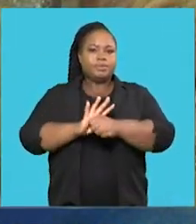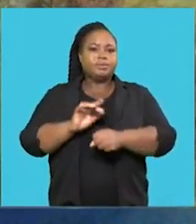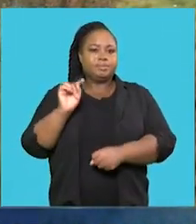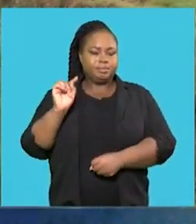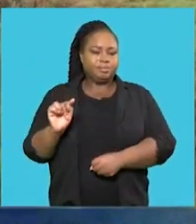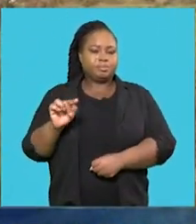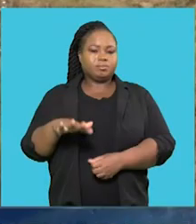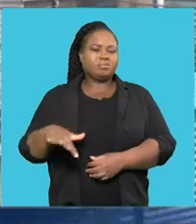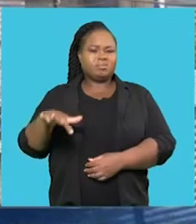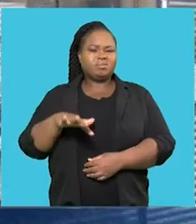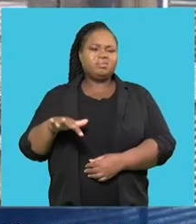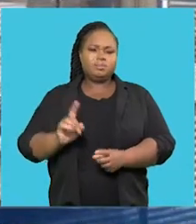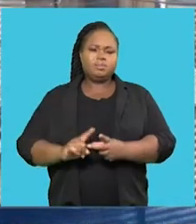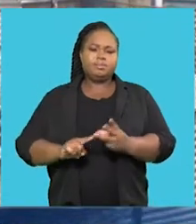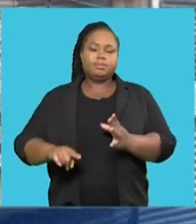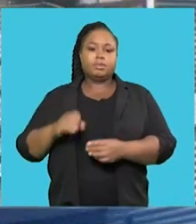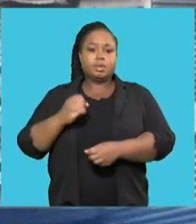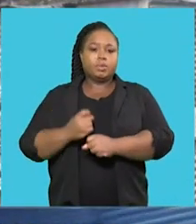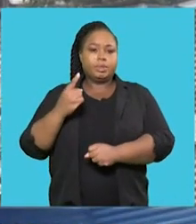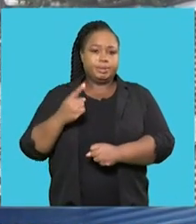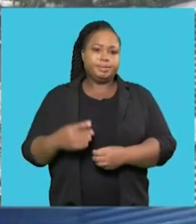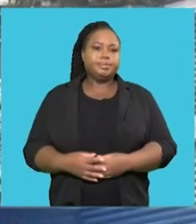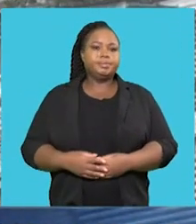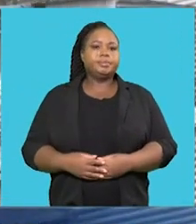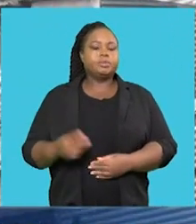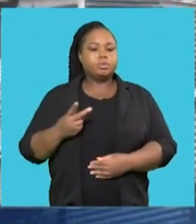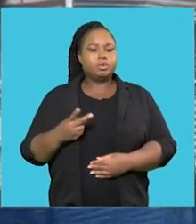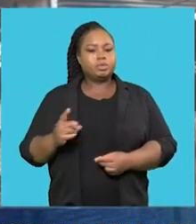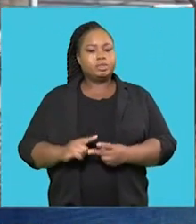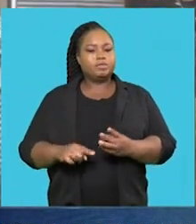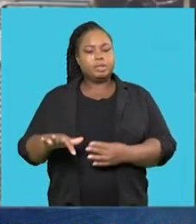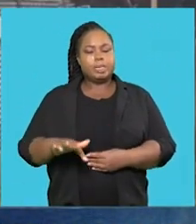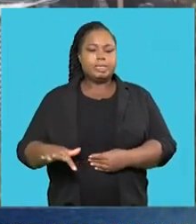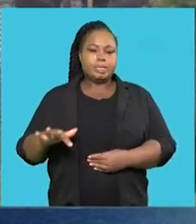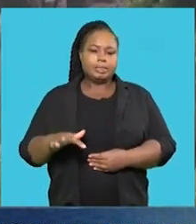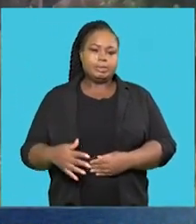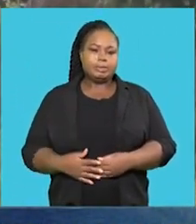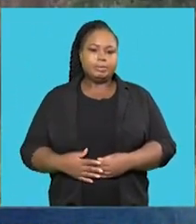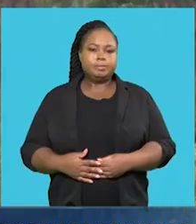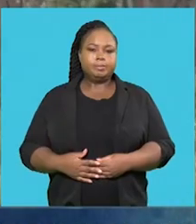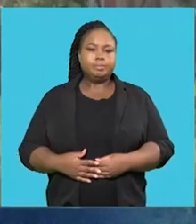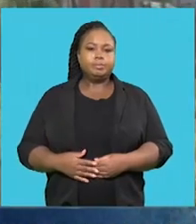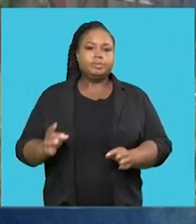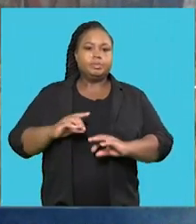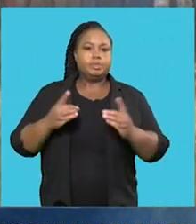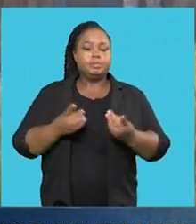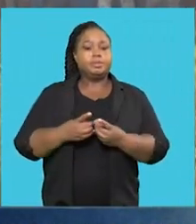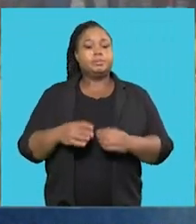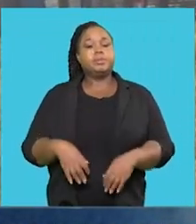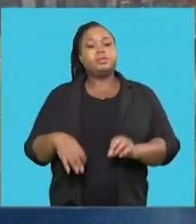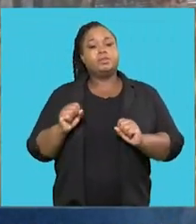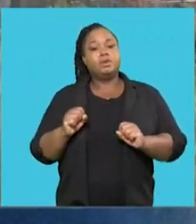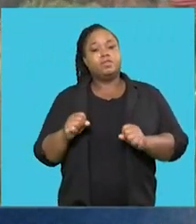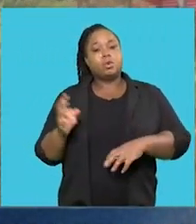kuindawezi nzi kuistwe kosa sekuli Kunyenendawezi singungileyo Kwenye ndawezi